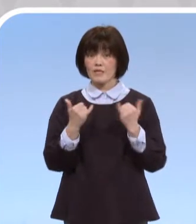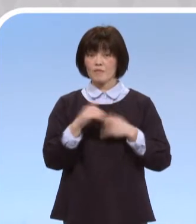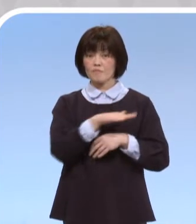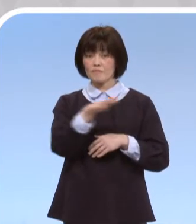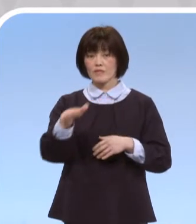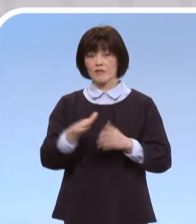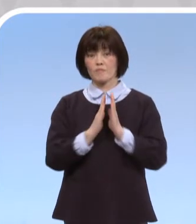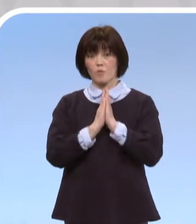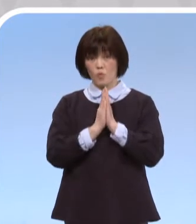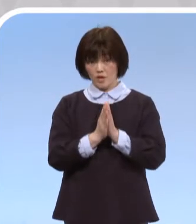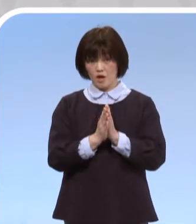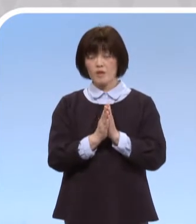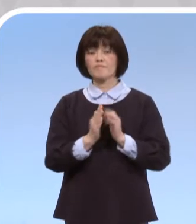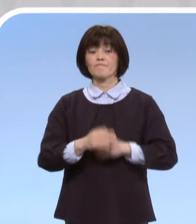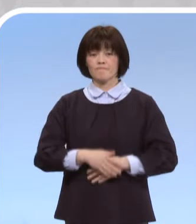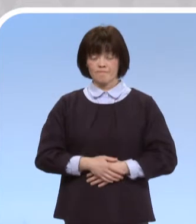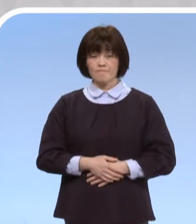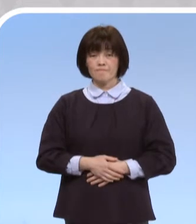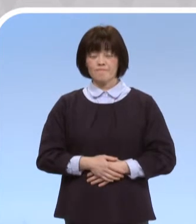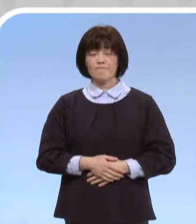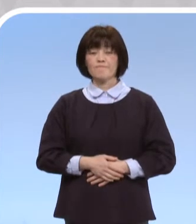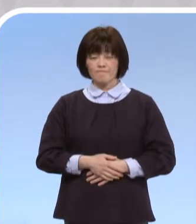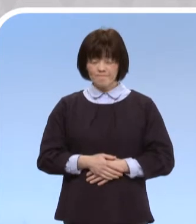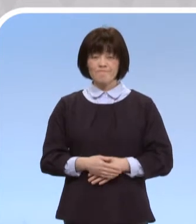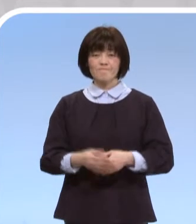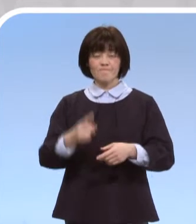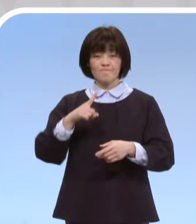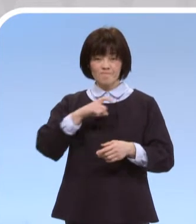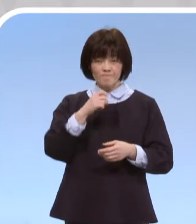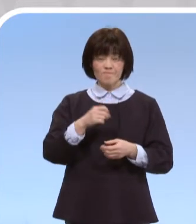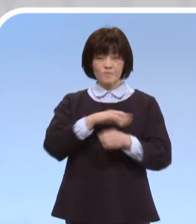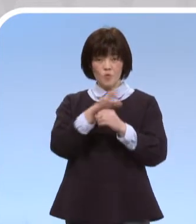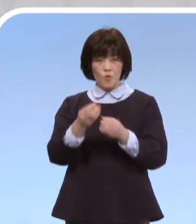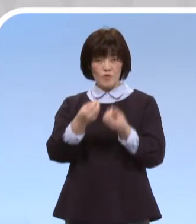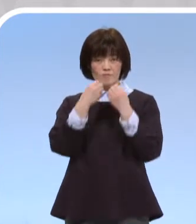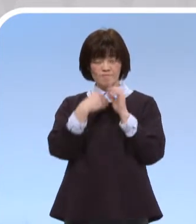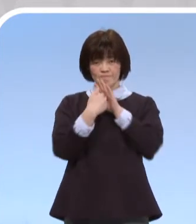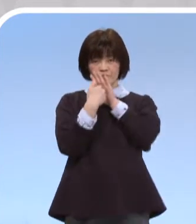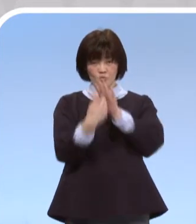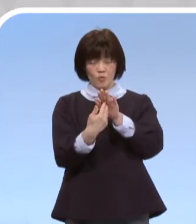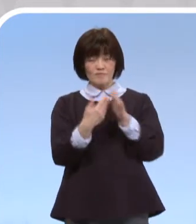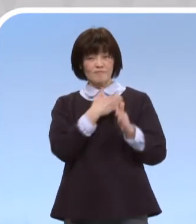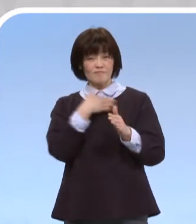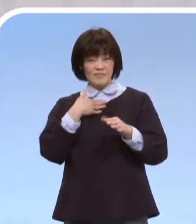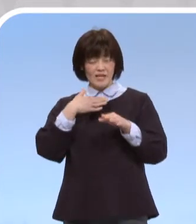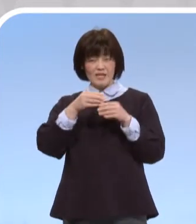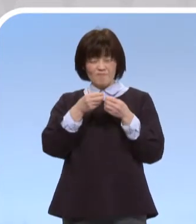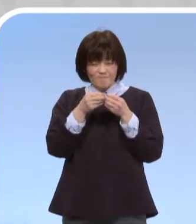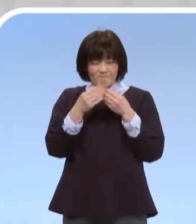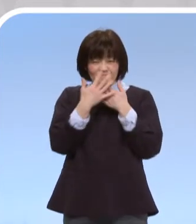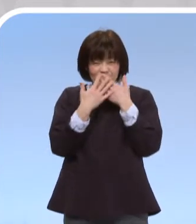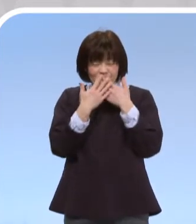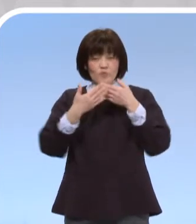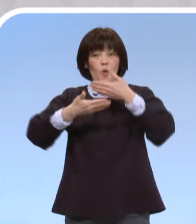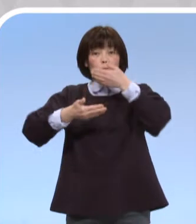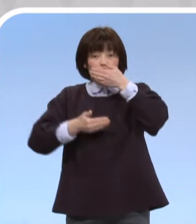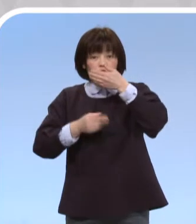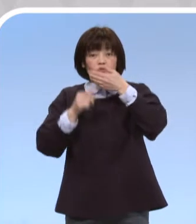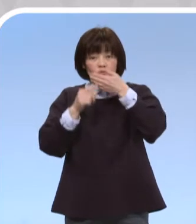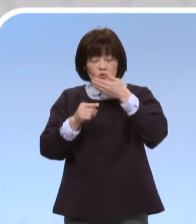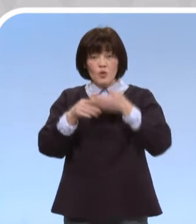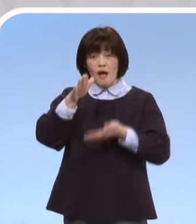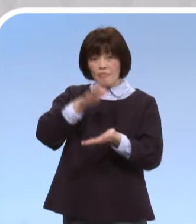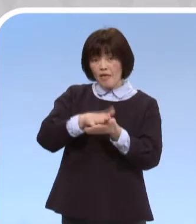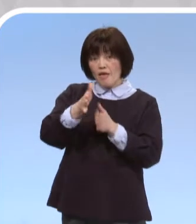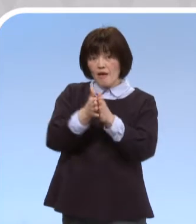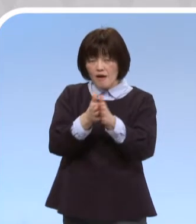県民の皆さんへのお願いです。不織布マスクなど適切なマスクの着用、手洗いや手指の